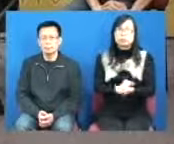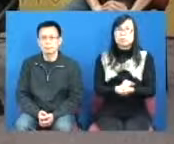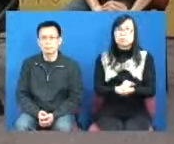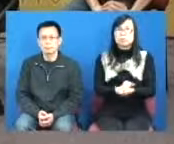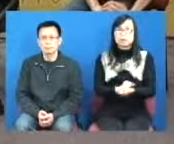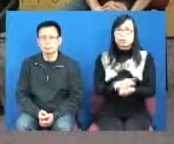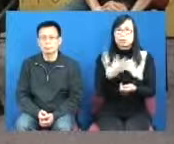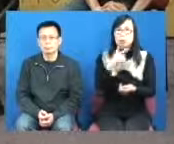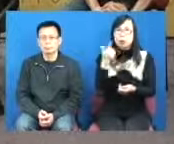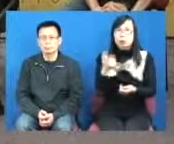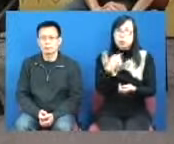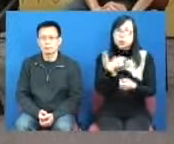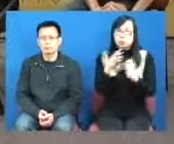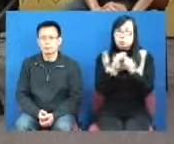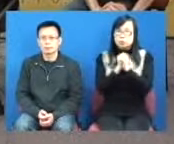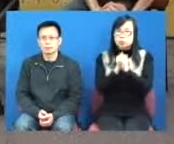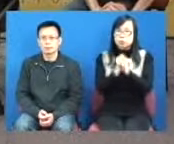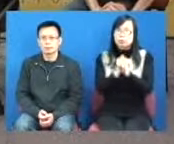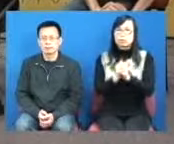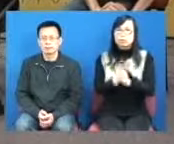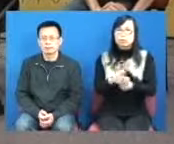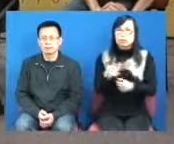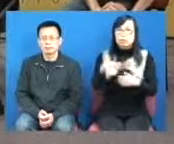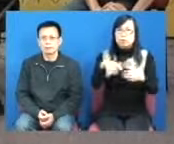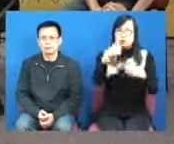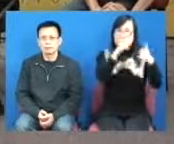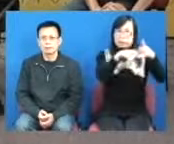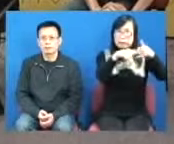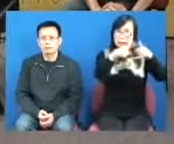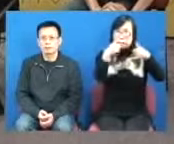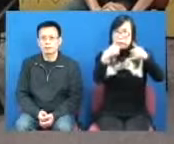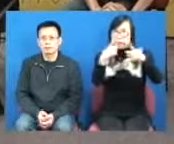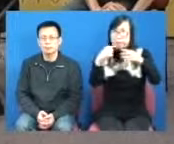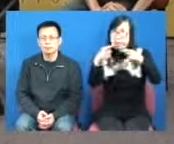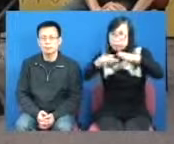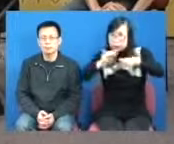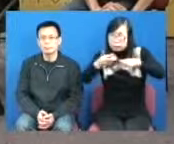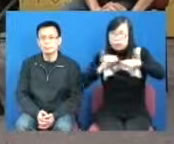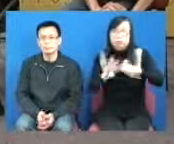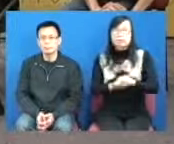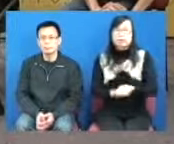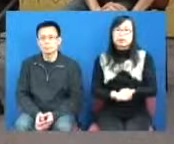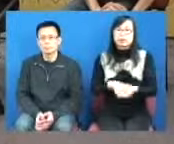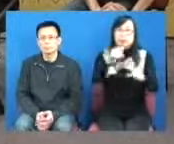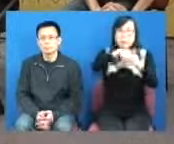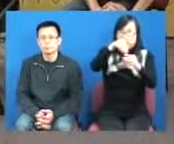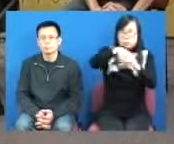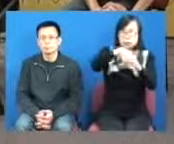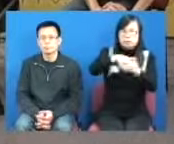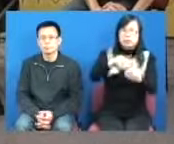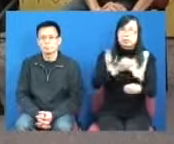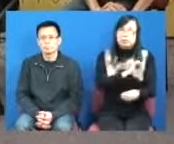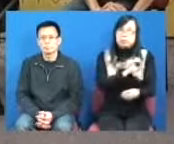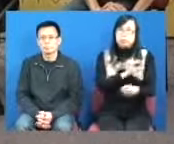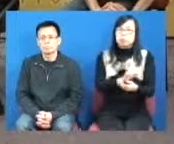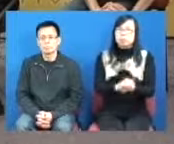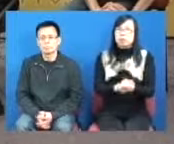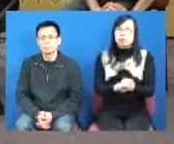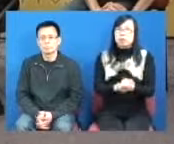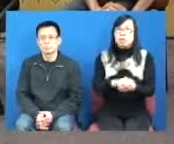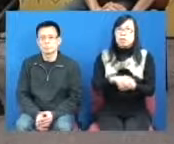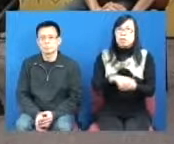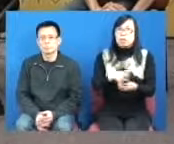的時候有很多要求所以如果你一人一票選特首一人一票選普選議會那便